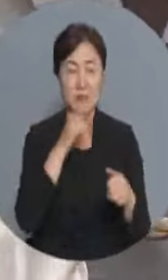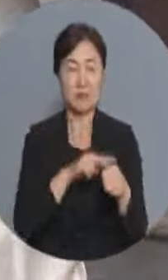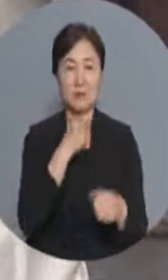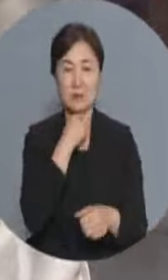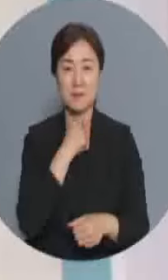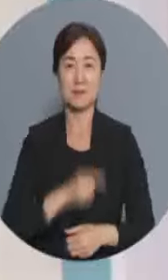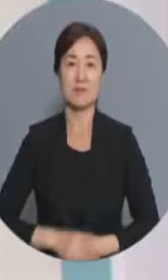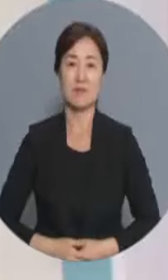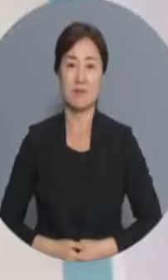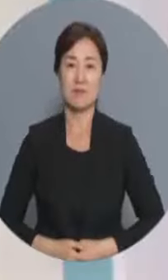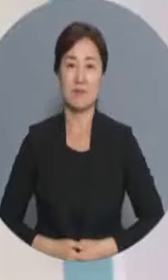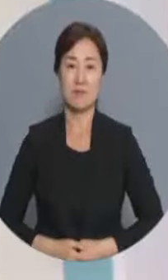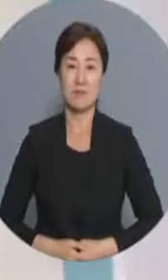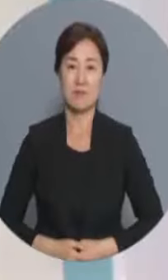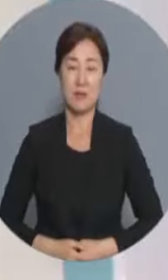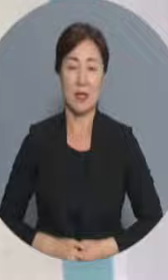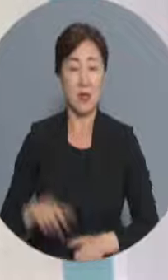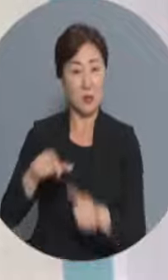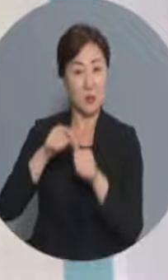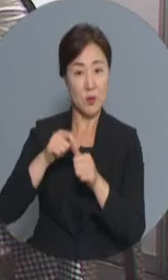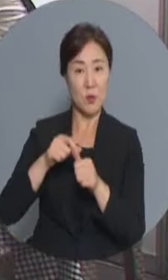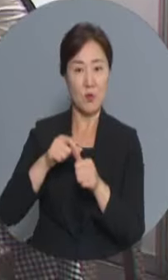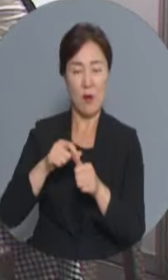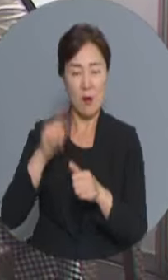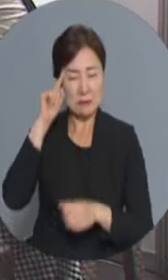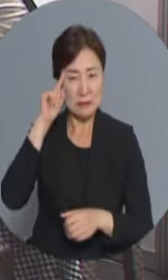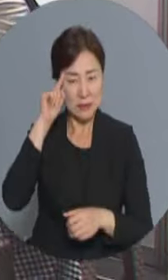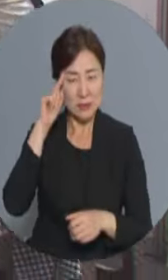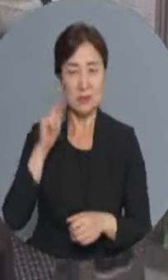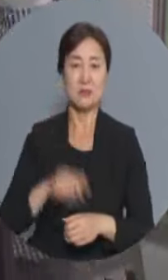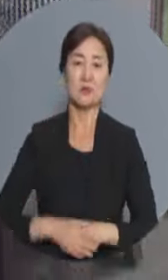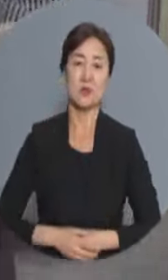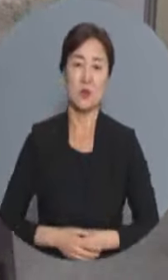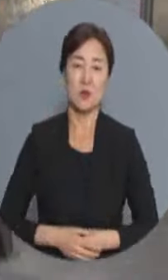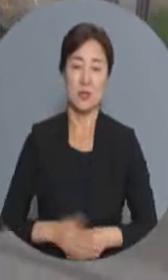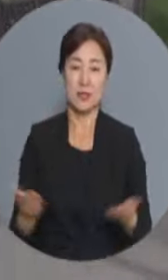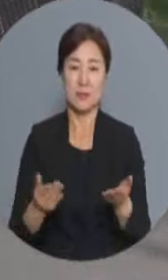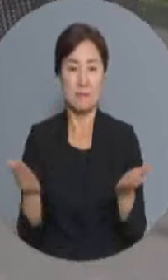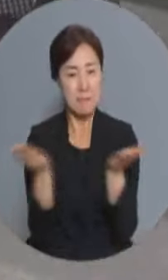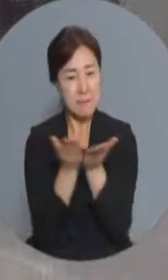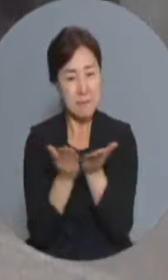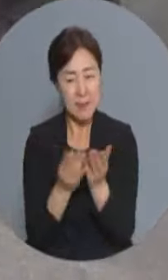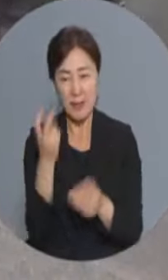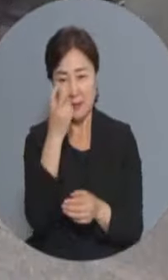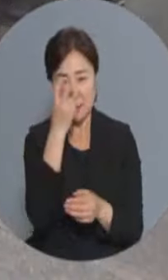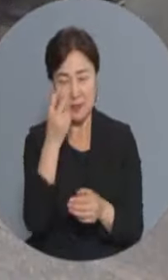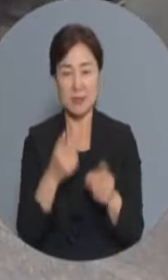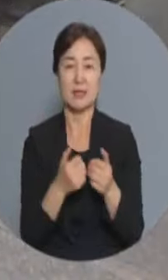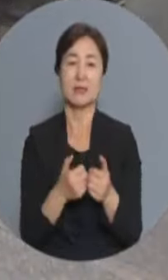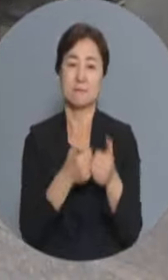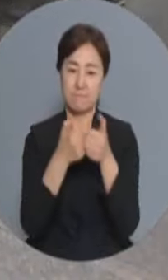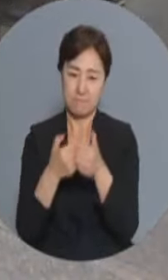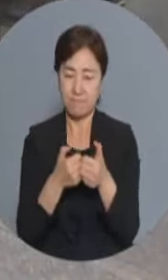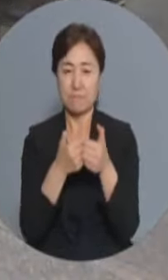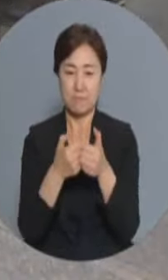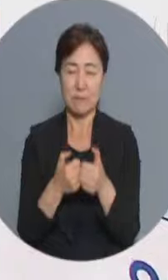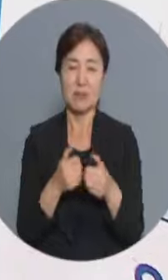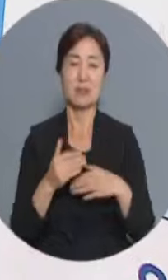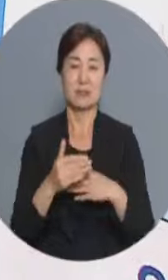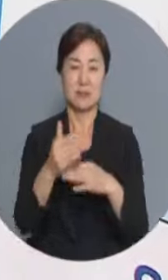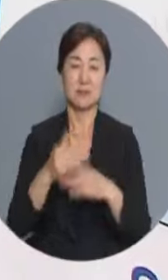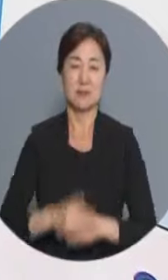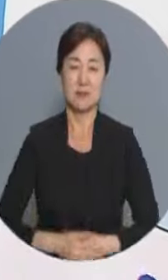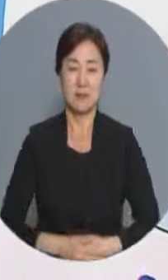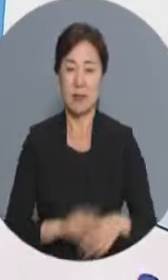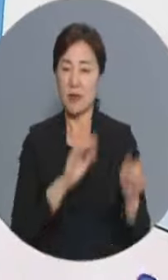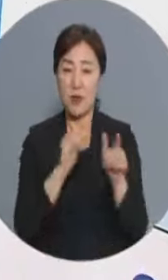보려고요. 채용 후에 구직 스트레스 검사와 직무 적성 검사 등 다양한 프로그램도 마련됐습니다.